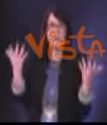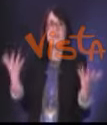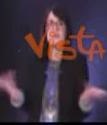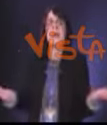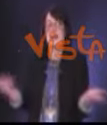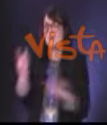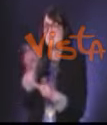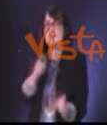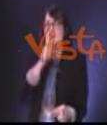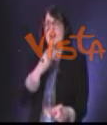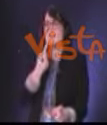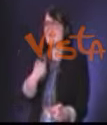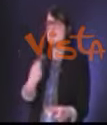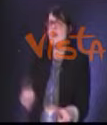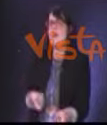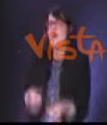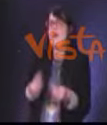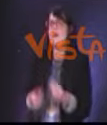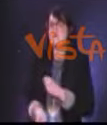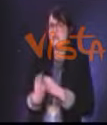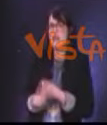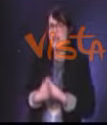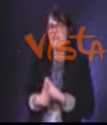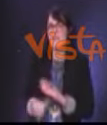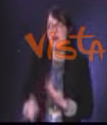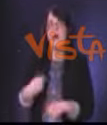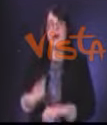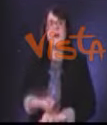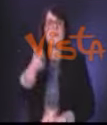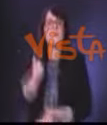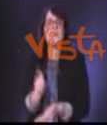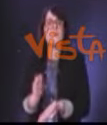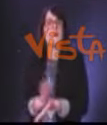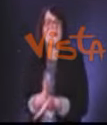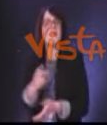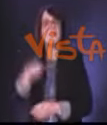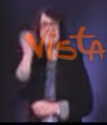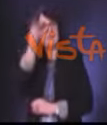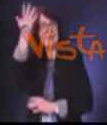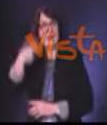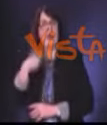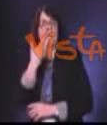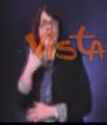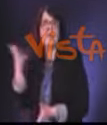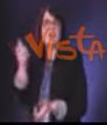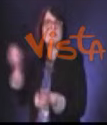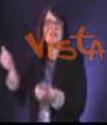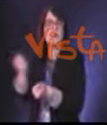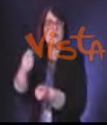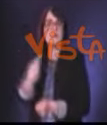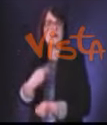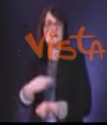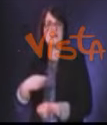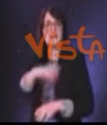prima dicevano: ma tu che ci fai qua? Io la prima volta mi sono inventato per salutare il Presidente del Consiglio, dico, per tre motivi: